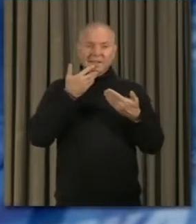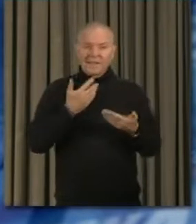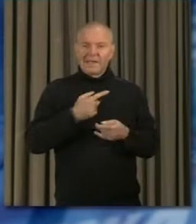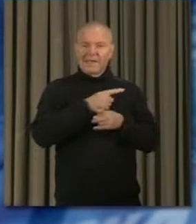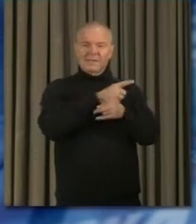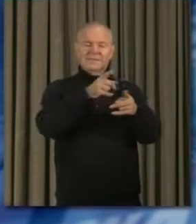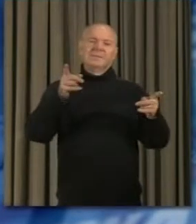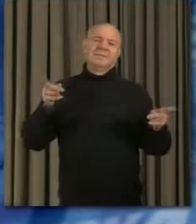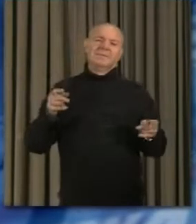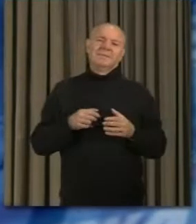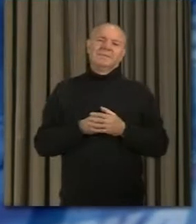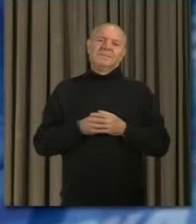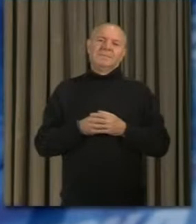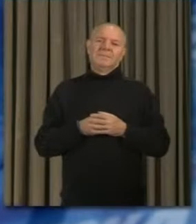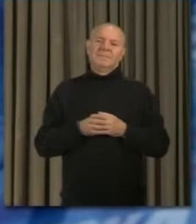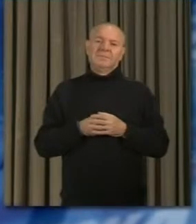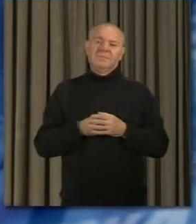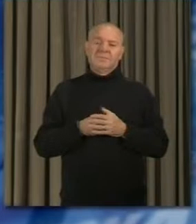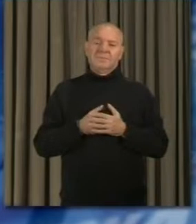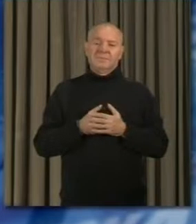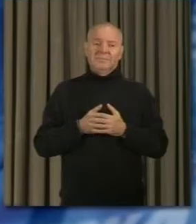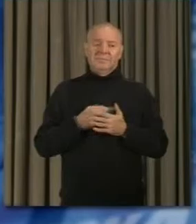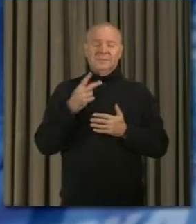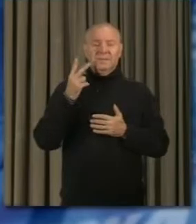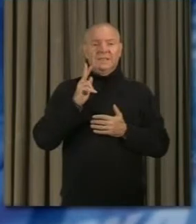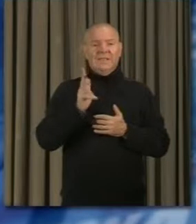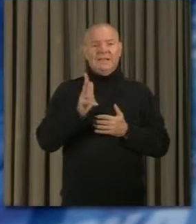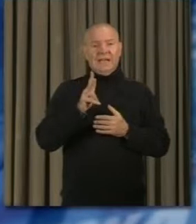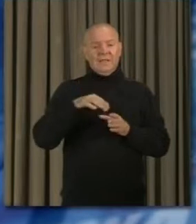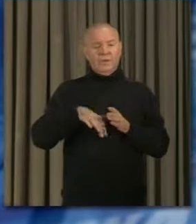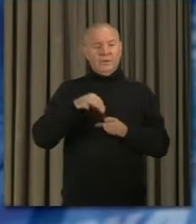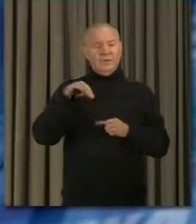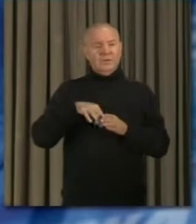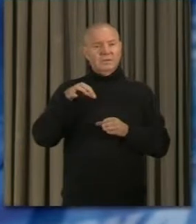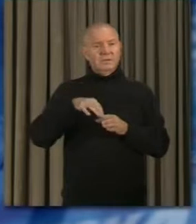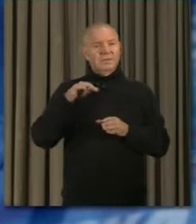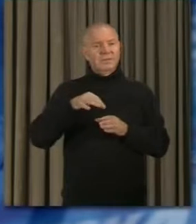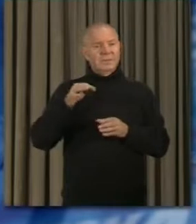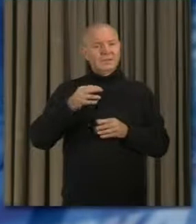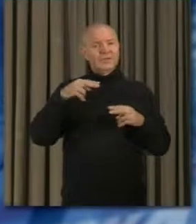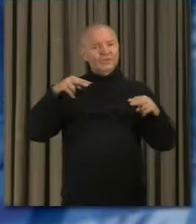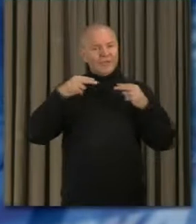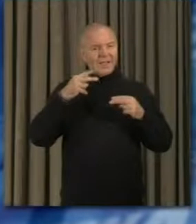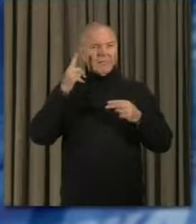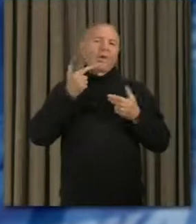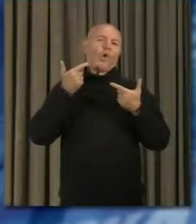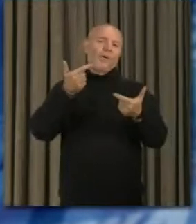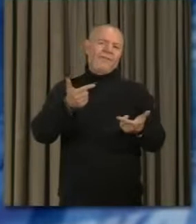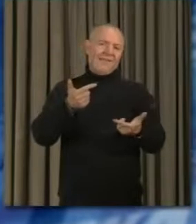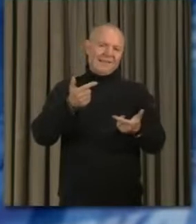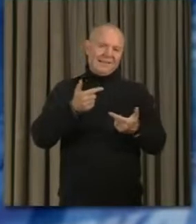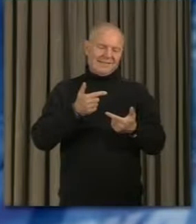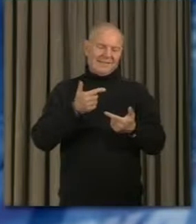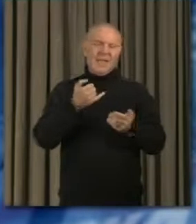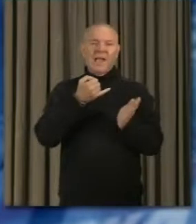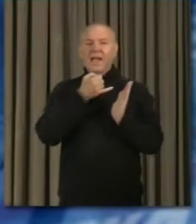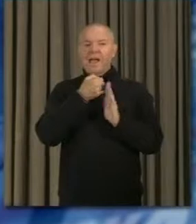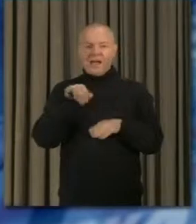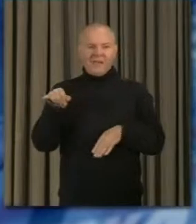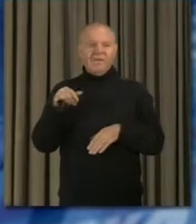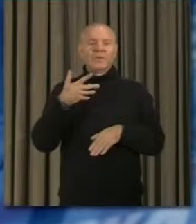questo successo la serata dopo il sorteggio di 13 cene per due persone offerte da alcuni ristoranti del VCO si è conclusa con l